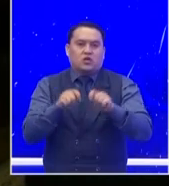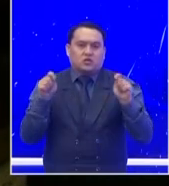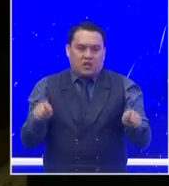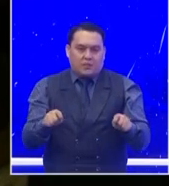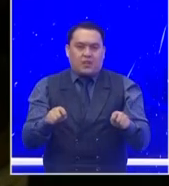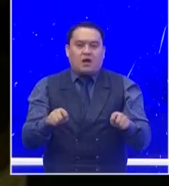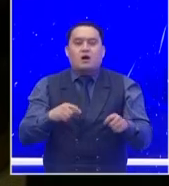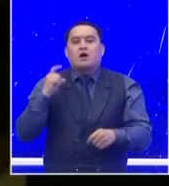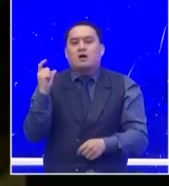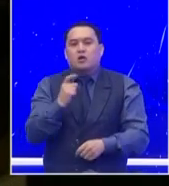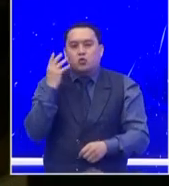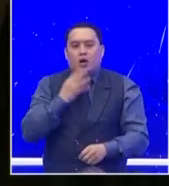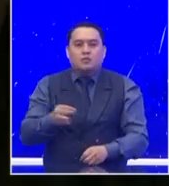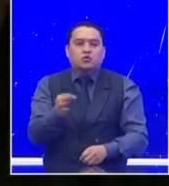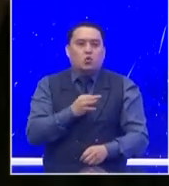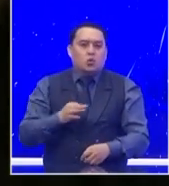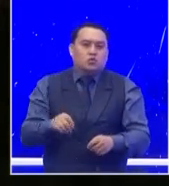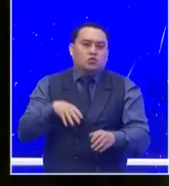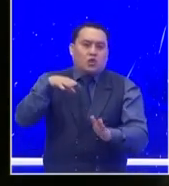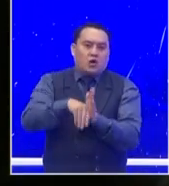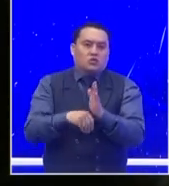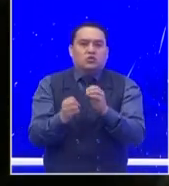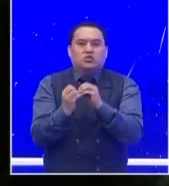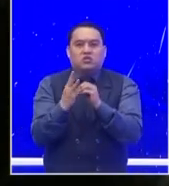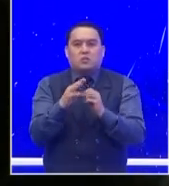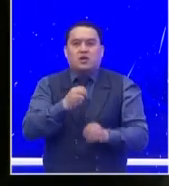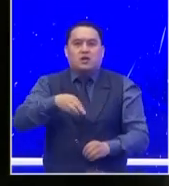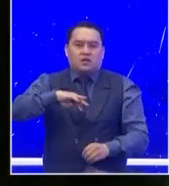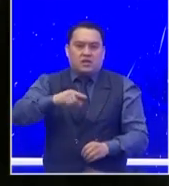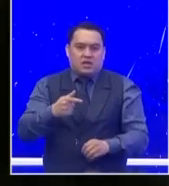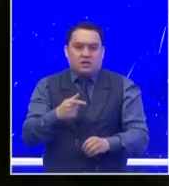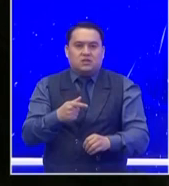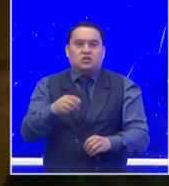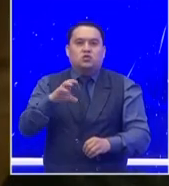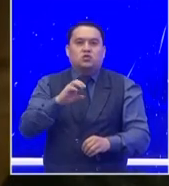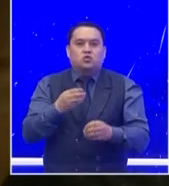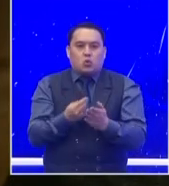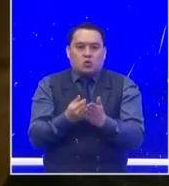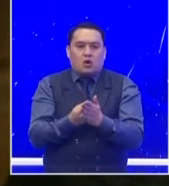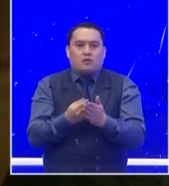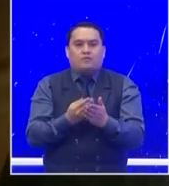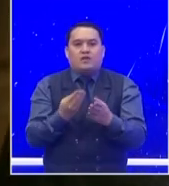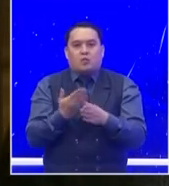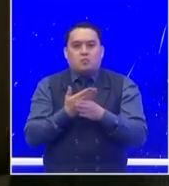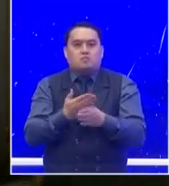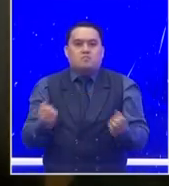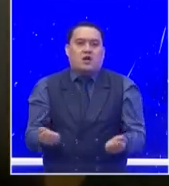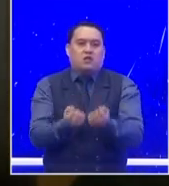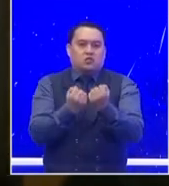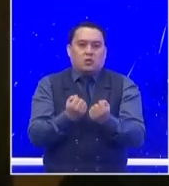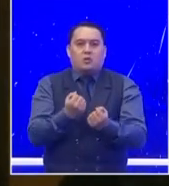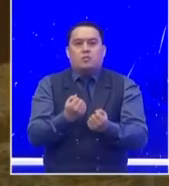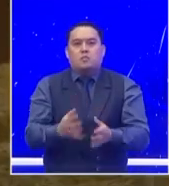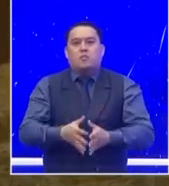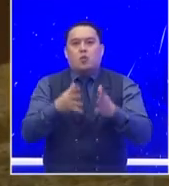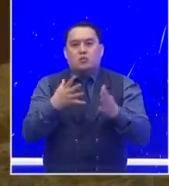Отметим, что в экономике Алматинской области уже задействовано порядка 14 миллиардов тенге. За счет этих средств оказана финансовая поддержка